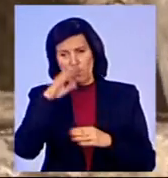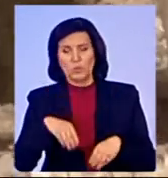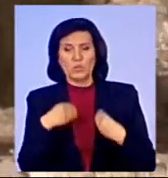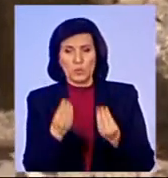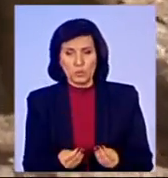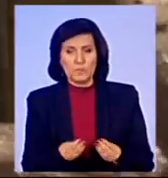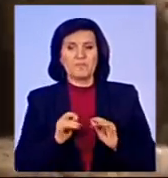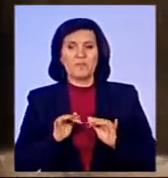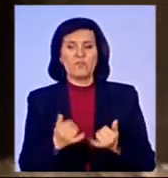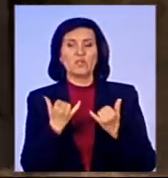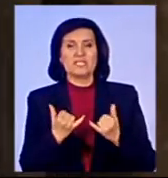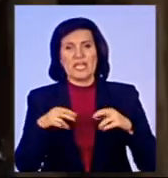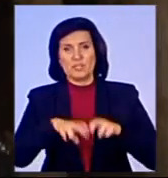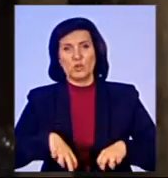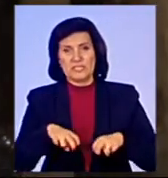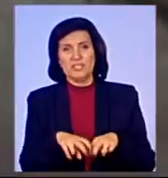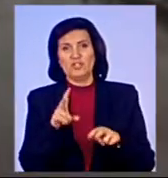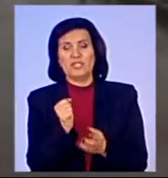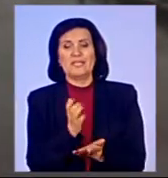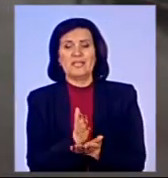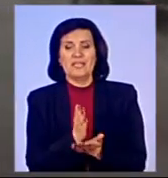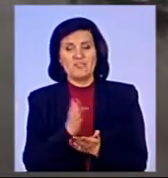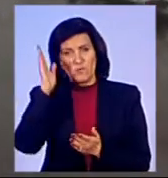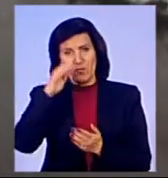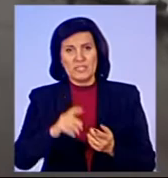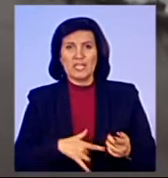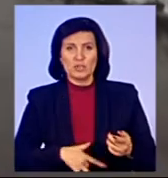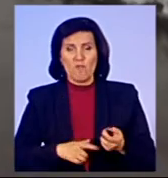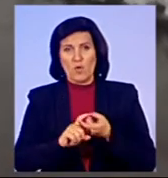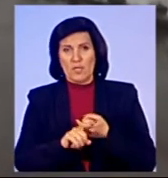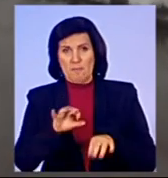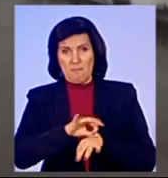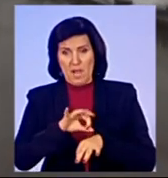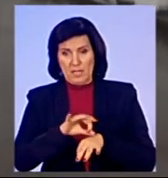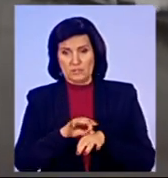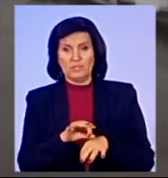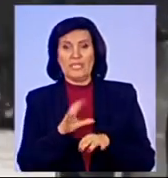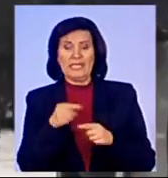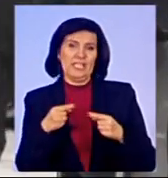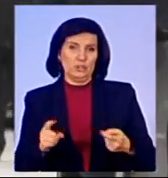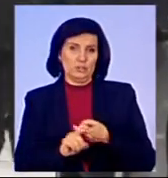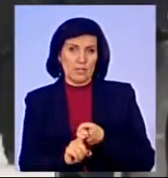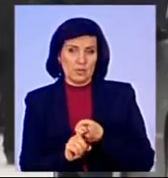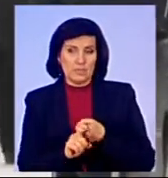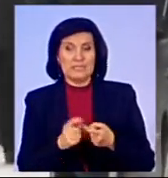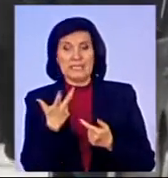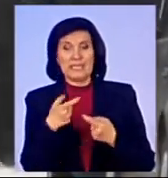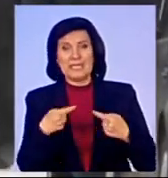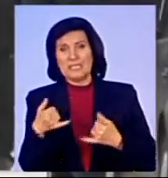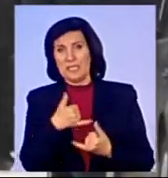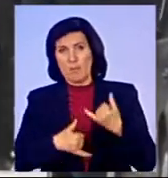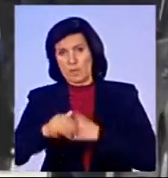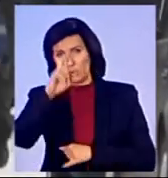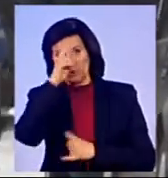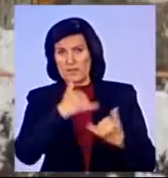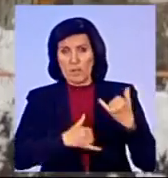подадуть. Проводять зараз і дослідження на наявність у воді кишкової палички та інших мікроорганізмів. Три різні лабораторії –